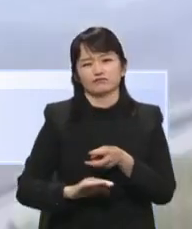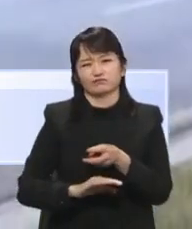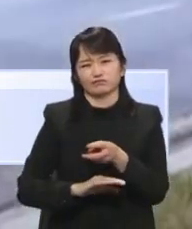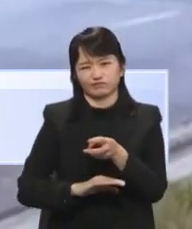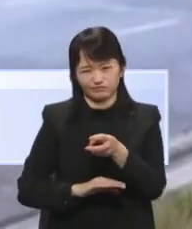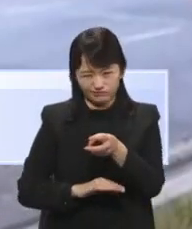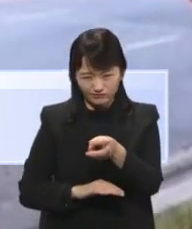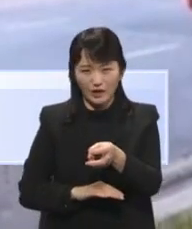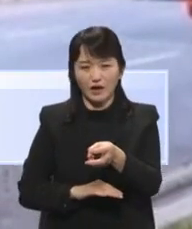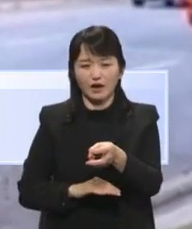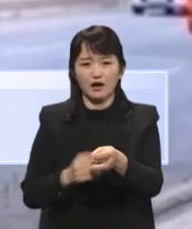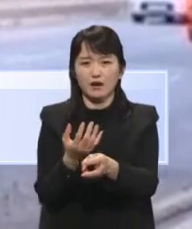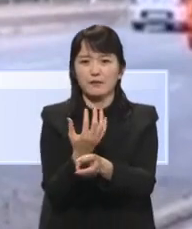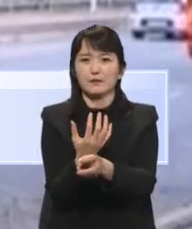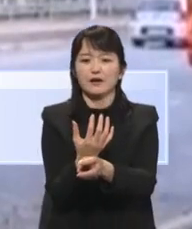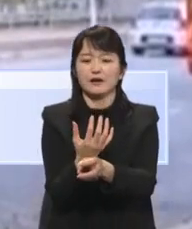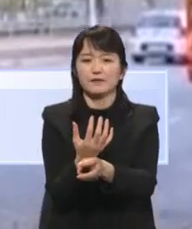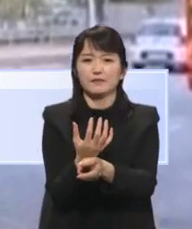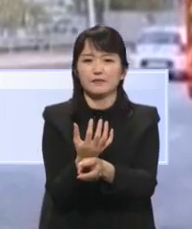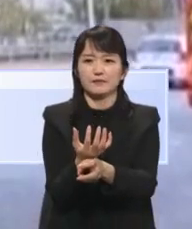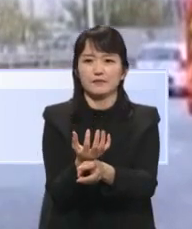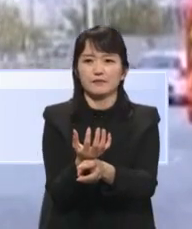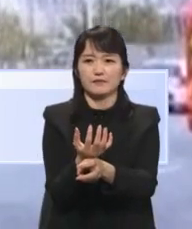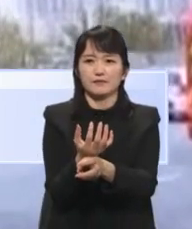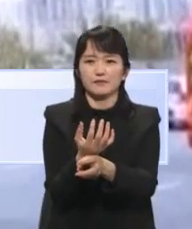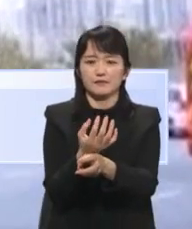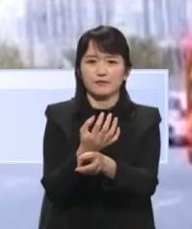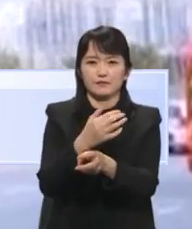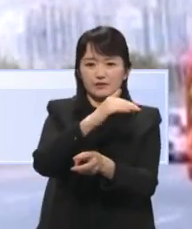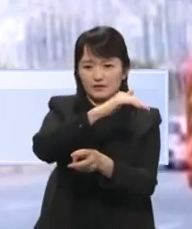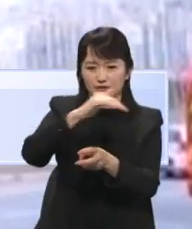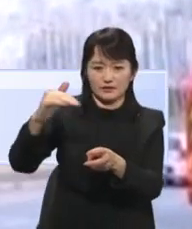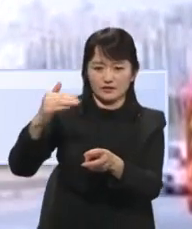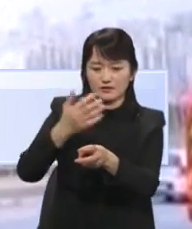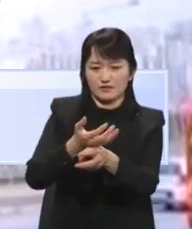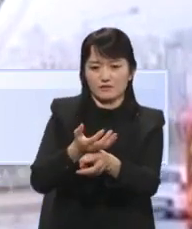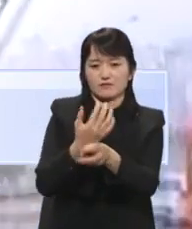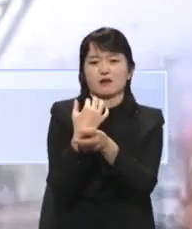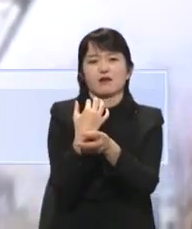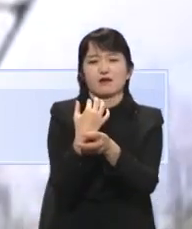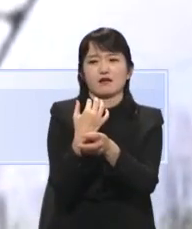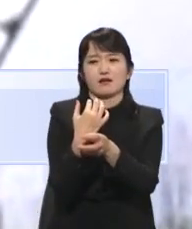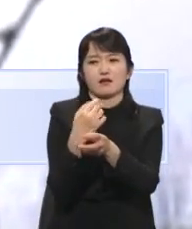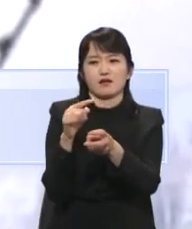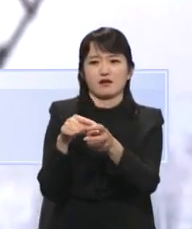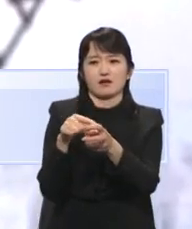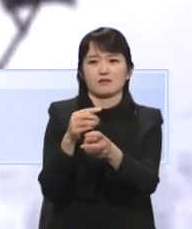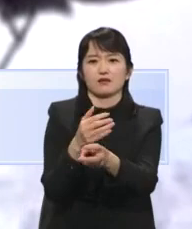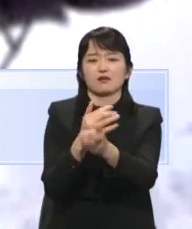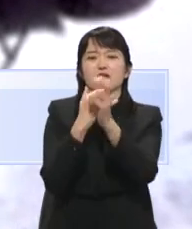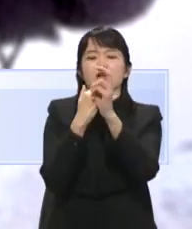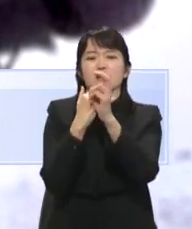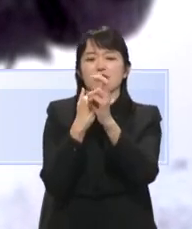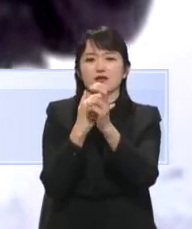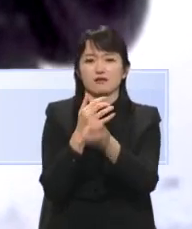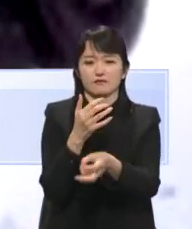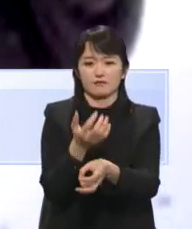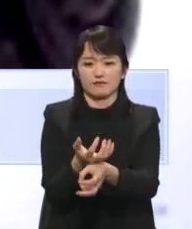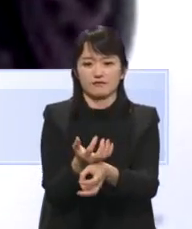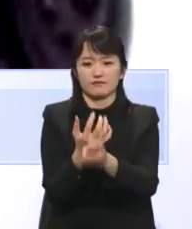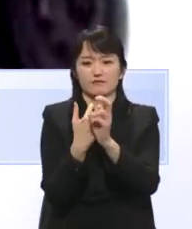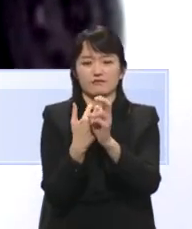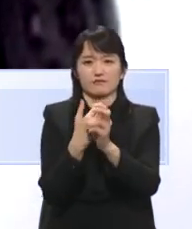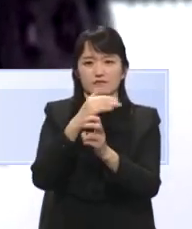그대로 진행을 해버렸답니다 그러면서이 적이 교량 아래에 끼는데 그러면서 차체가 앞부분 차체가 수직으로 섭니다이 차체가